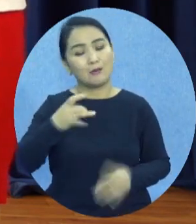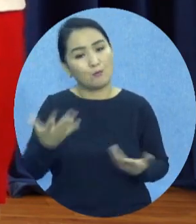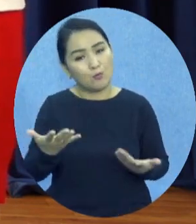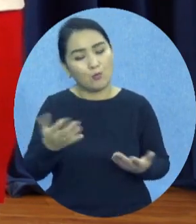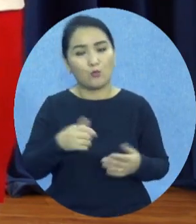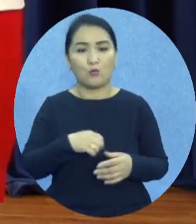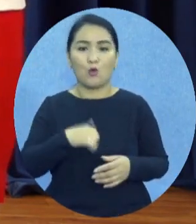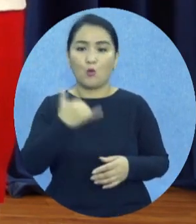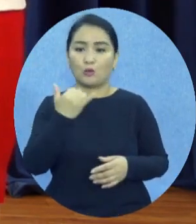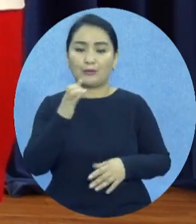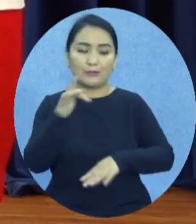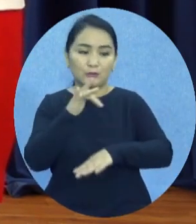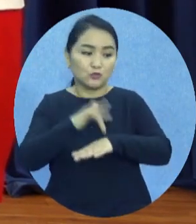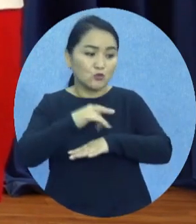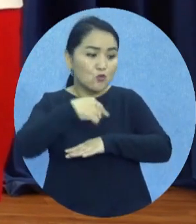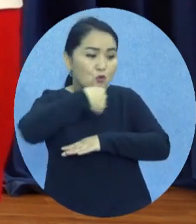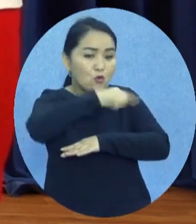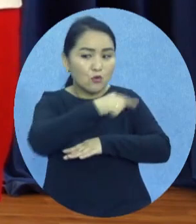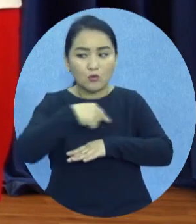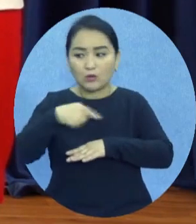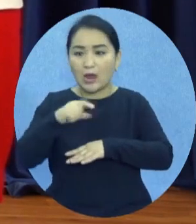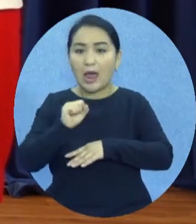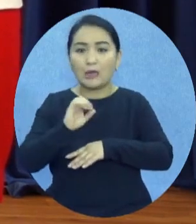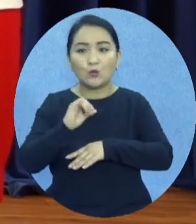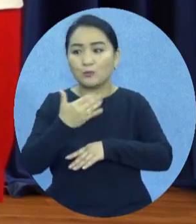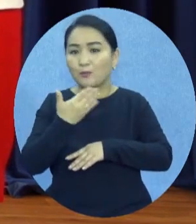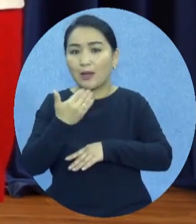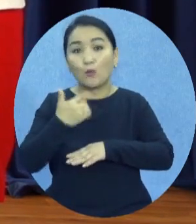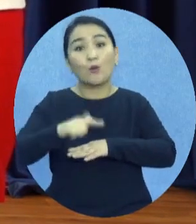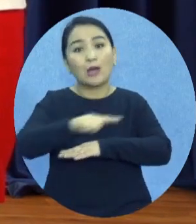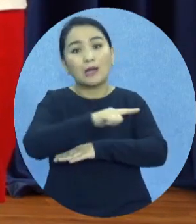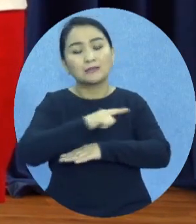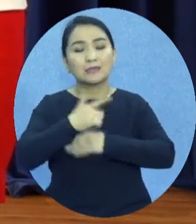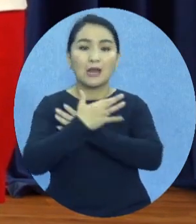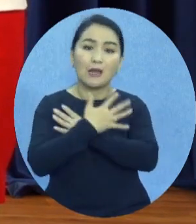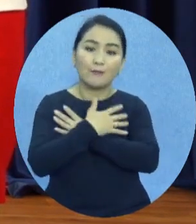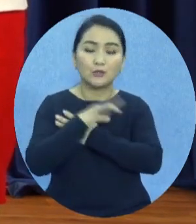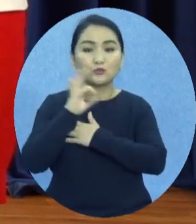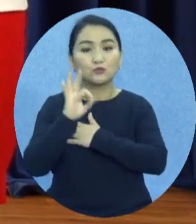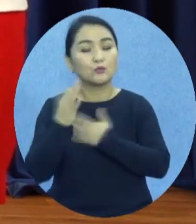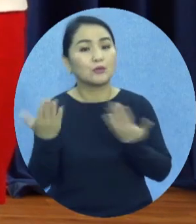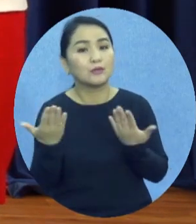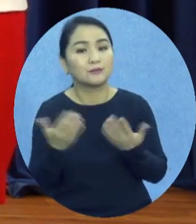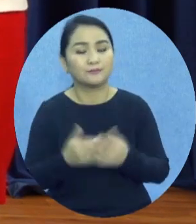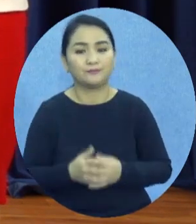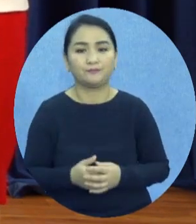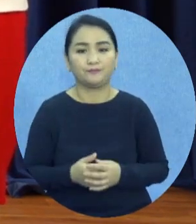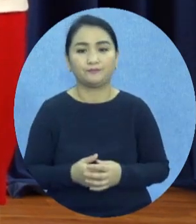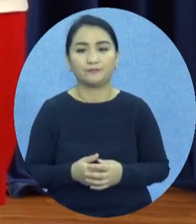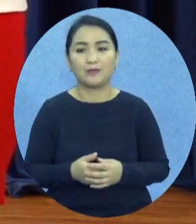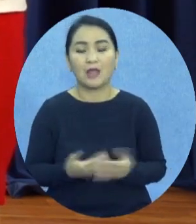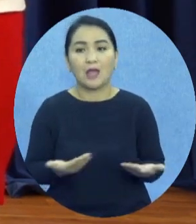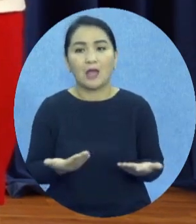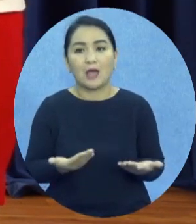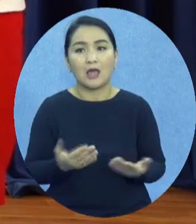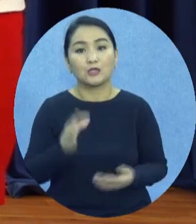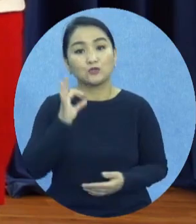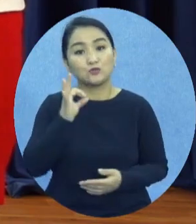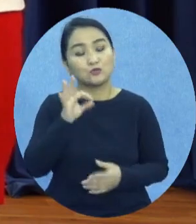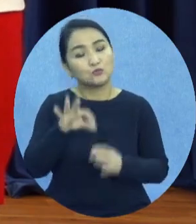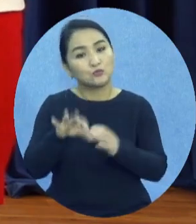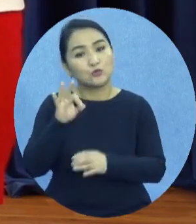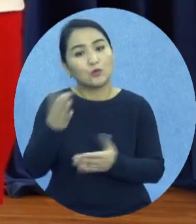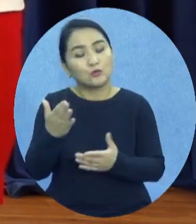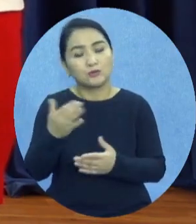эсвэл Улаанбаатар хотын ойролцоо аюулгүй газар ин амархан хамгийн зөв сонголт уу? Энэ дээр ер нь аль нь хамгийн зүгээр илүү эрсдэлгүй